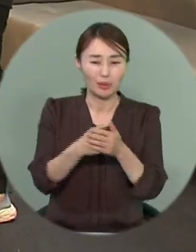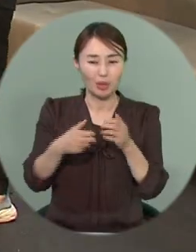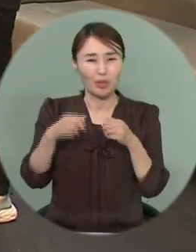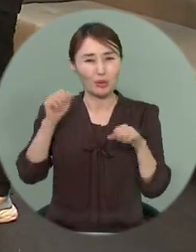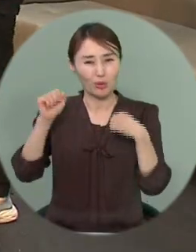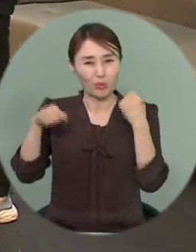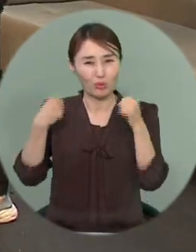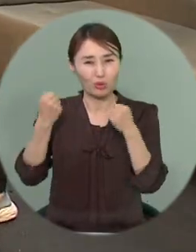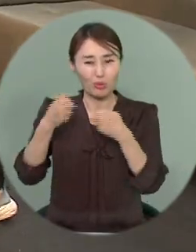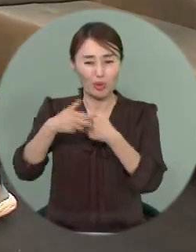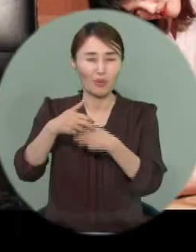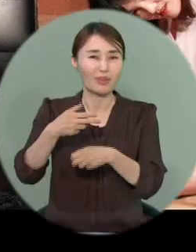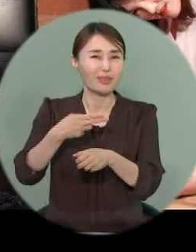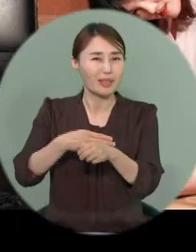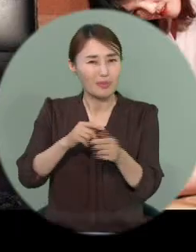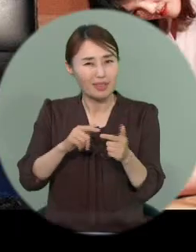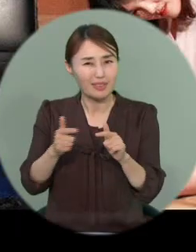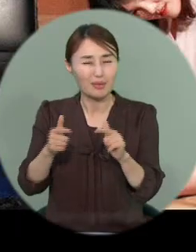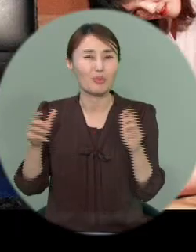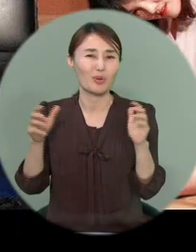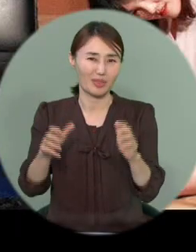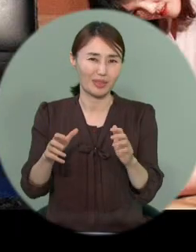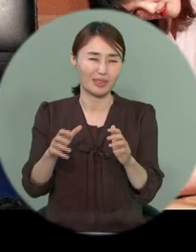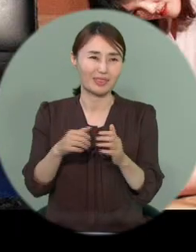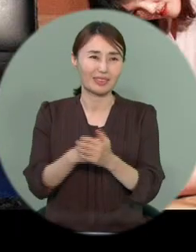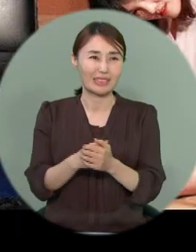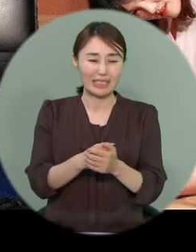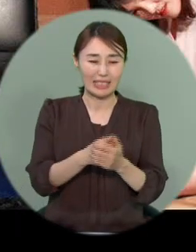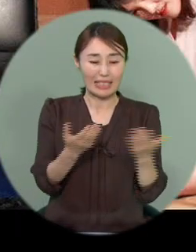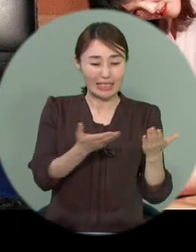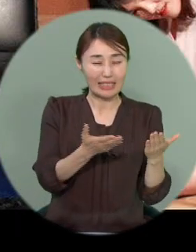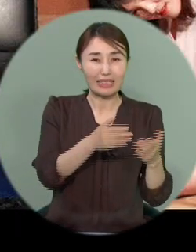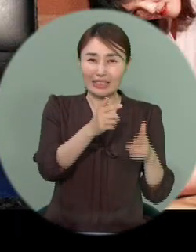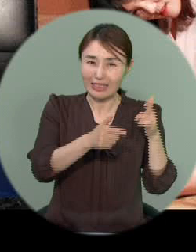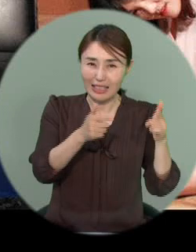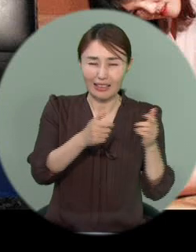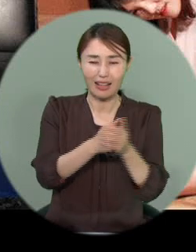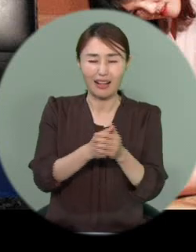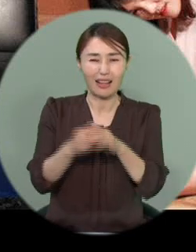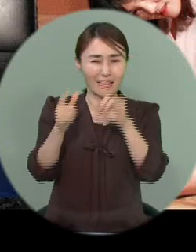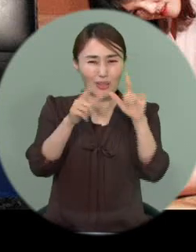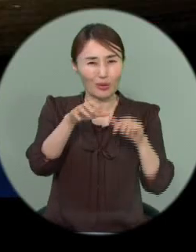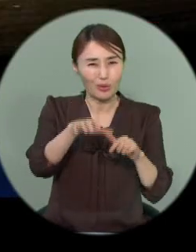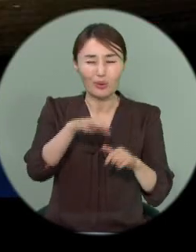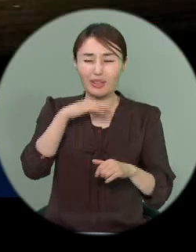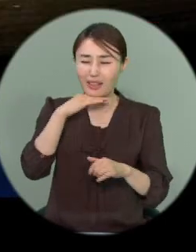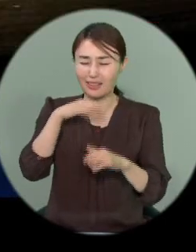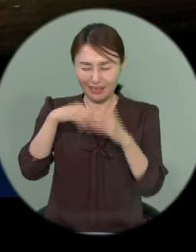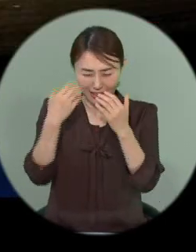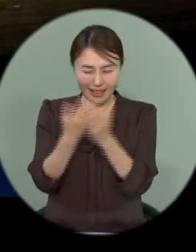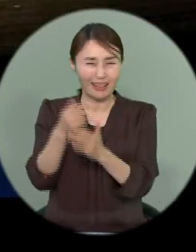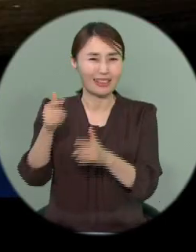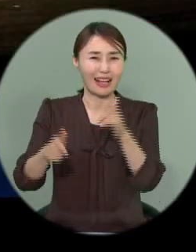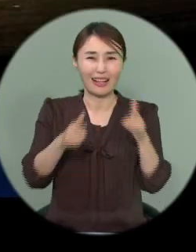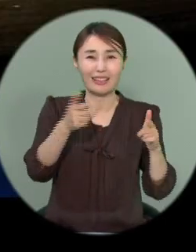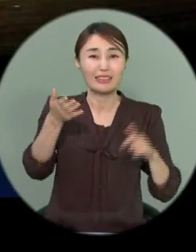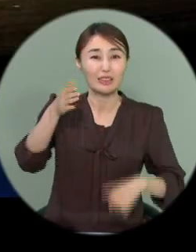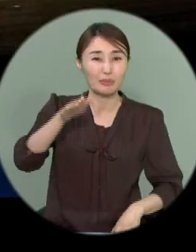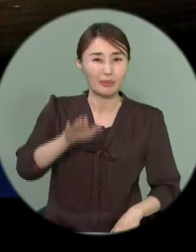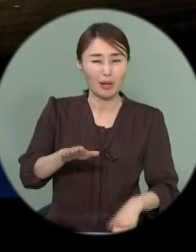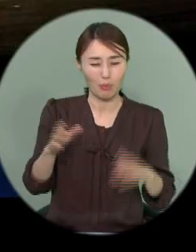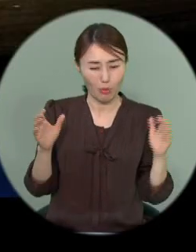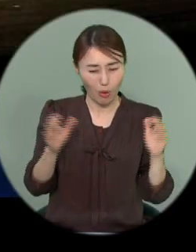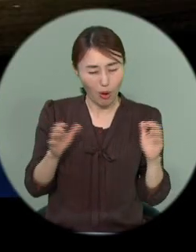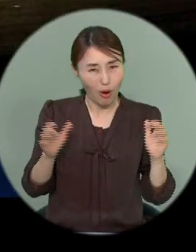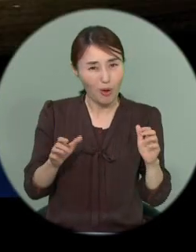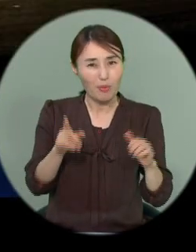사업가가 주인공들입니다. 정말 저희는 뭐 직업도 다르고 생각도 다르고 지역도 다르고 나이도 다른데 그 사람들이 모여서